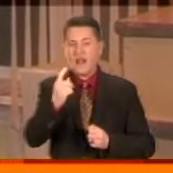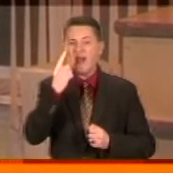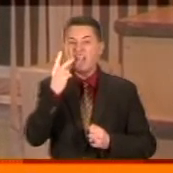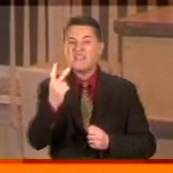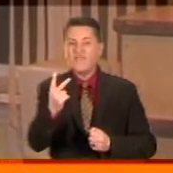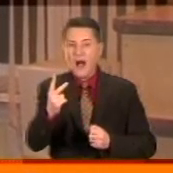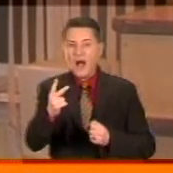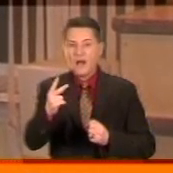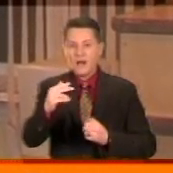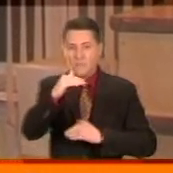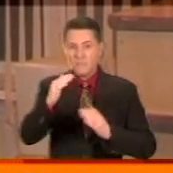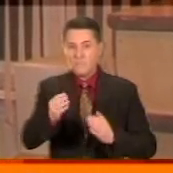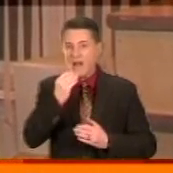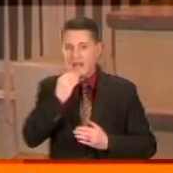на